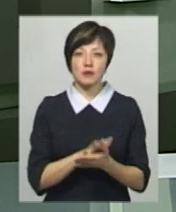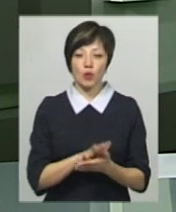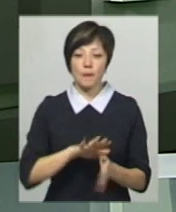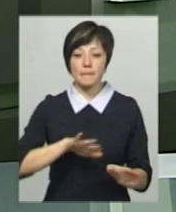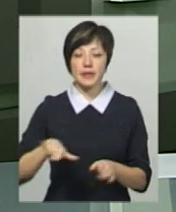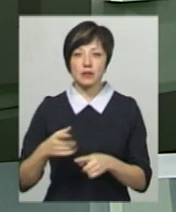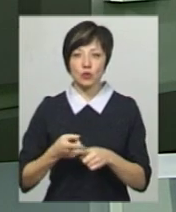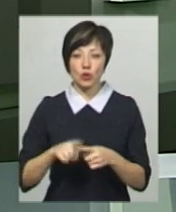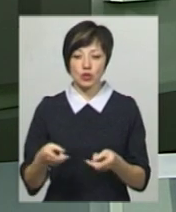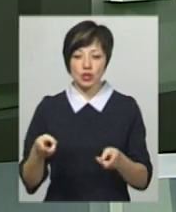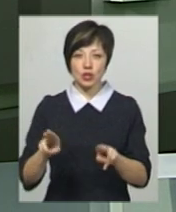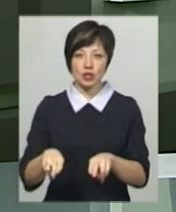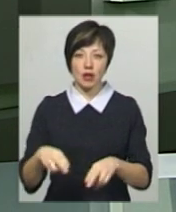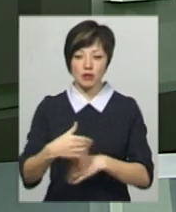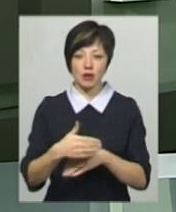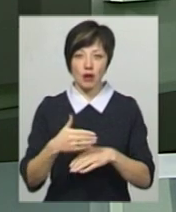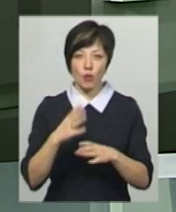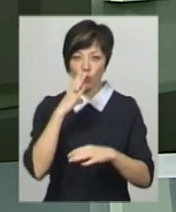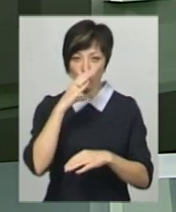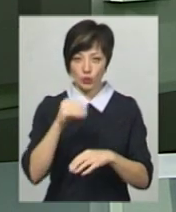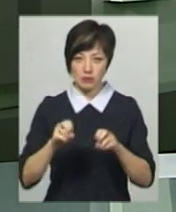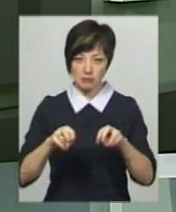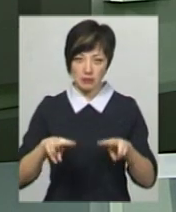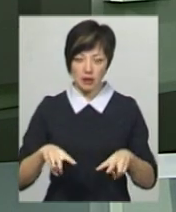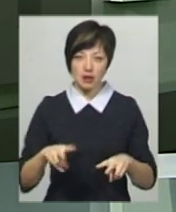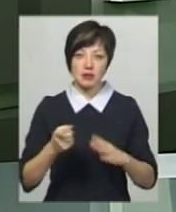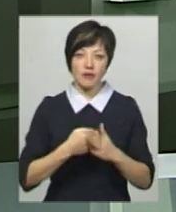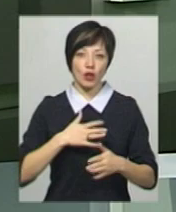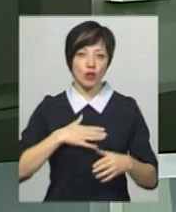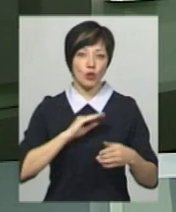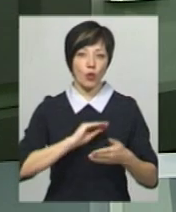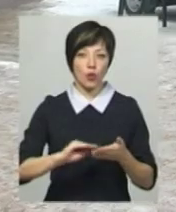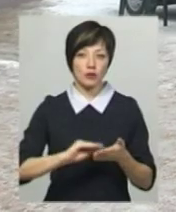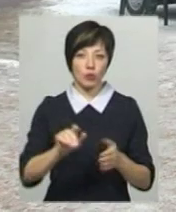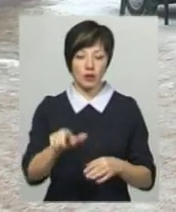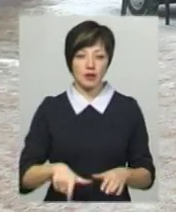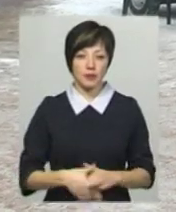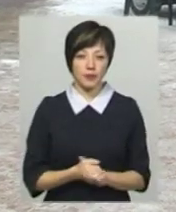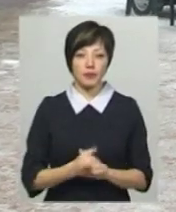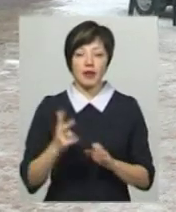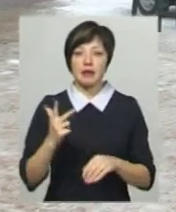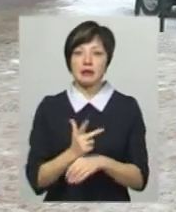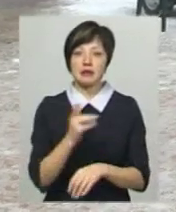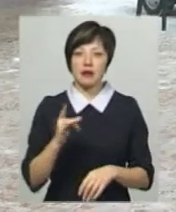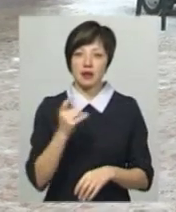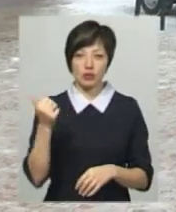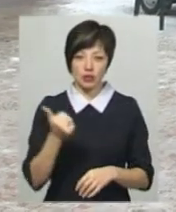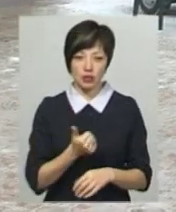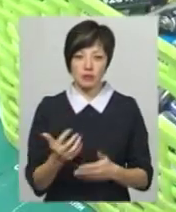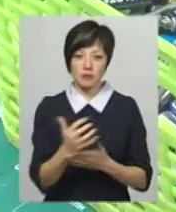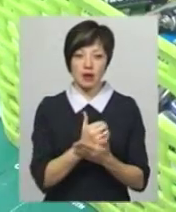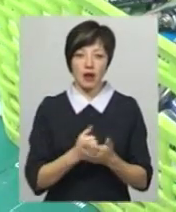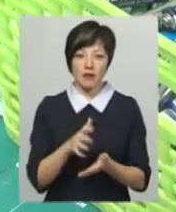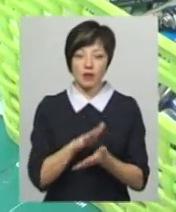після того, як їх залишають у екобусі, дізнавалася Леся Боровець. Тричі на тиждень екобус збирає відходи у